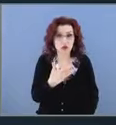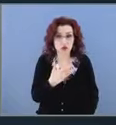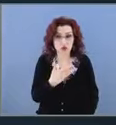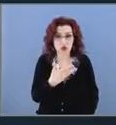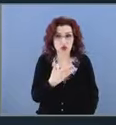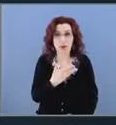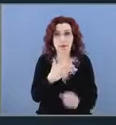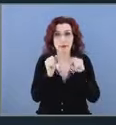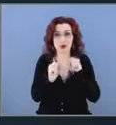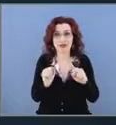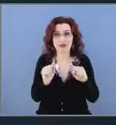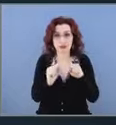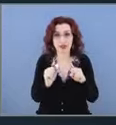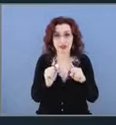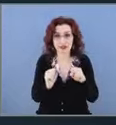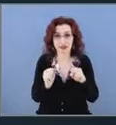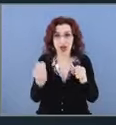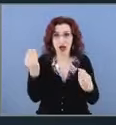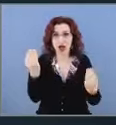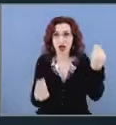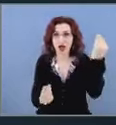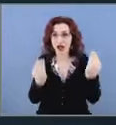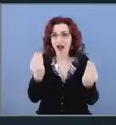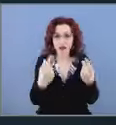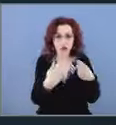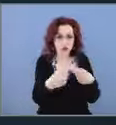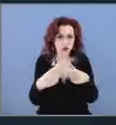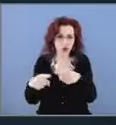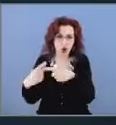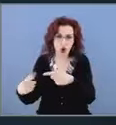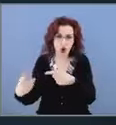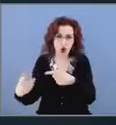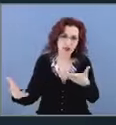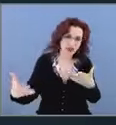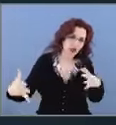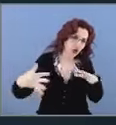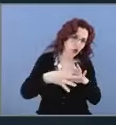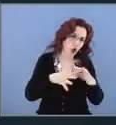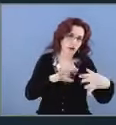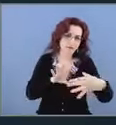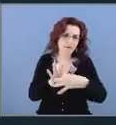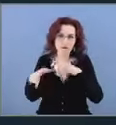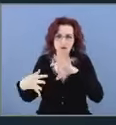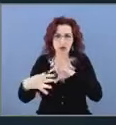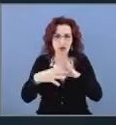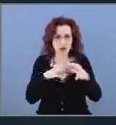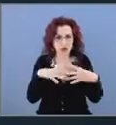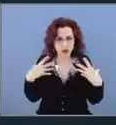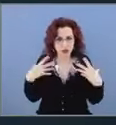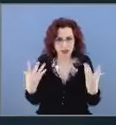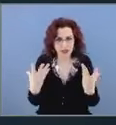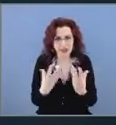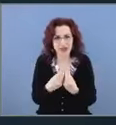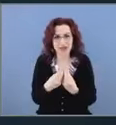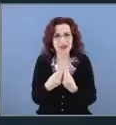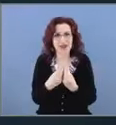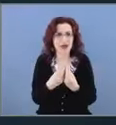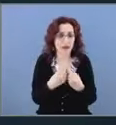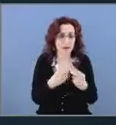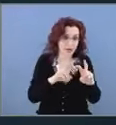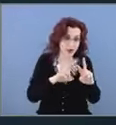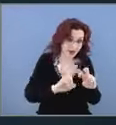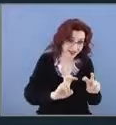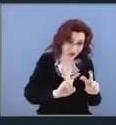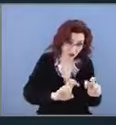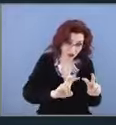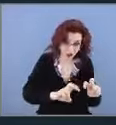quindi l'importanza di operare tutti insieme, il mondo della ricerca insieme al mondo della formazione, al mondo della